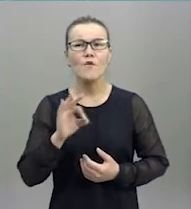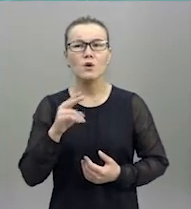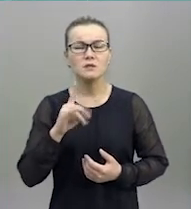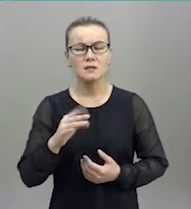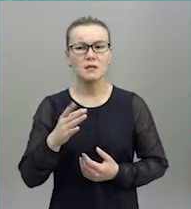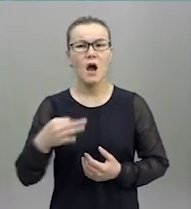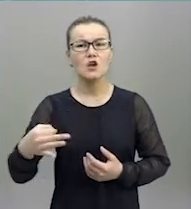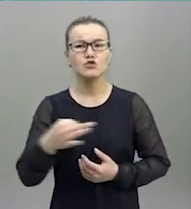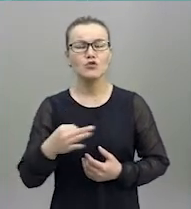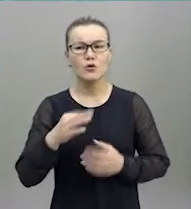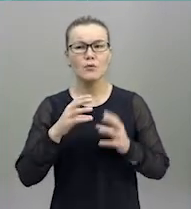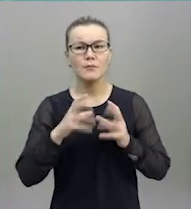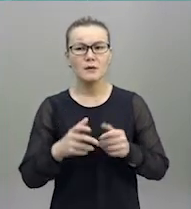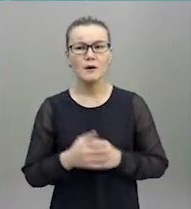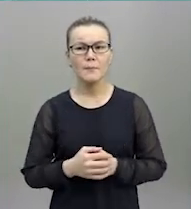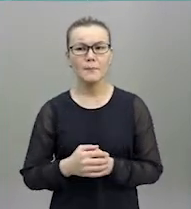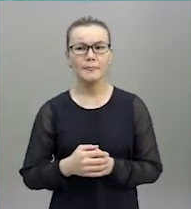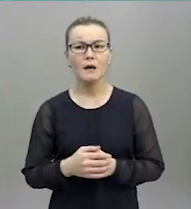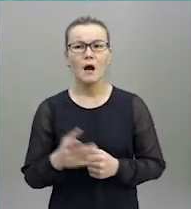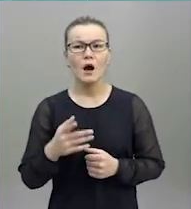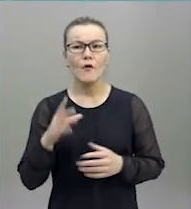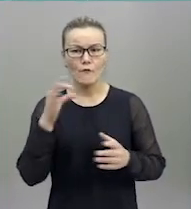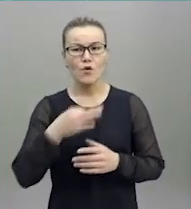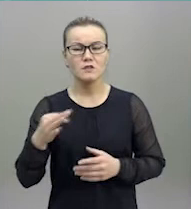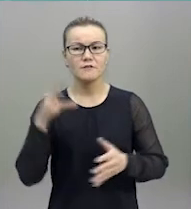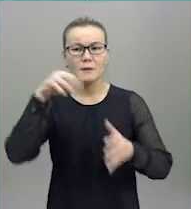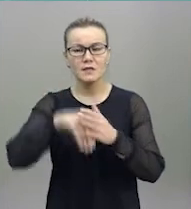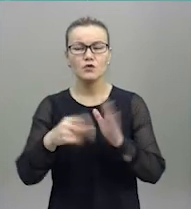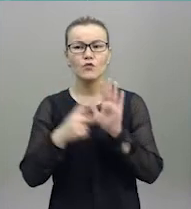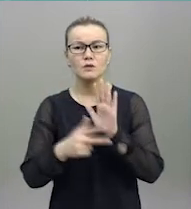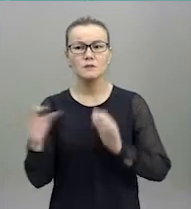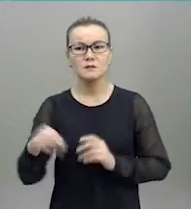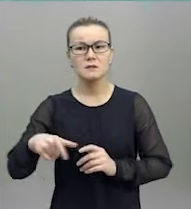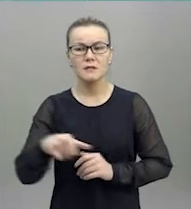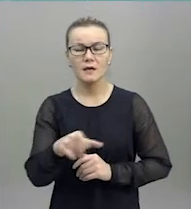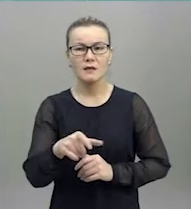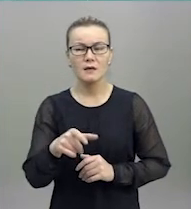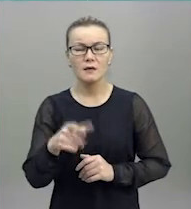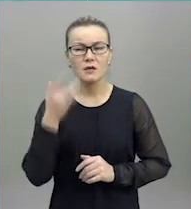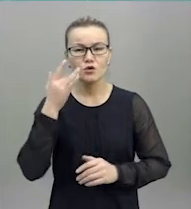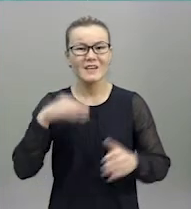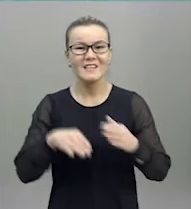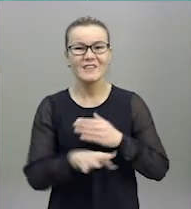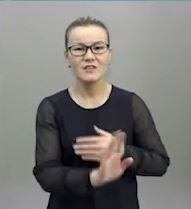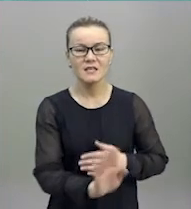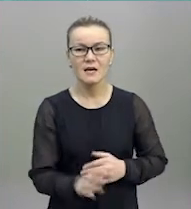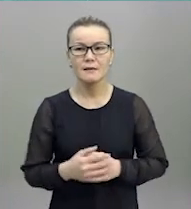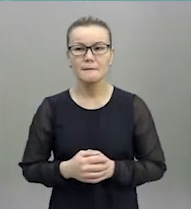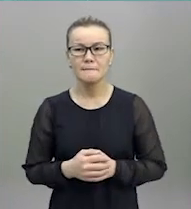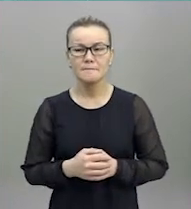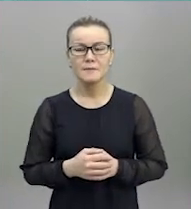в озеро впадает 83 в то время как ни одна не вытекает посмотрите назад